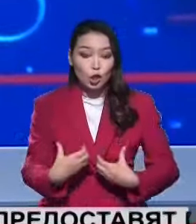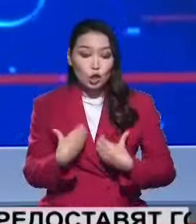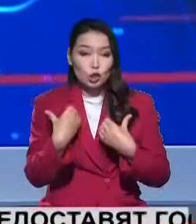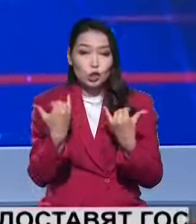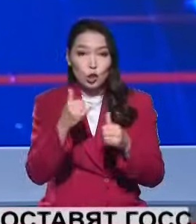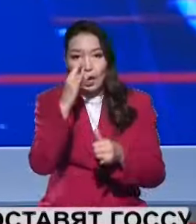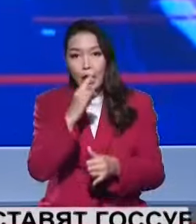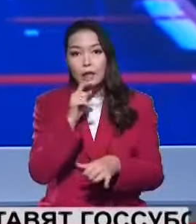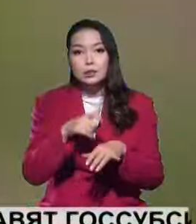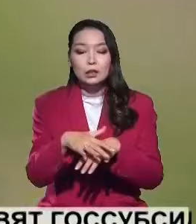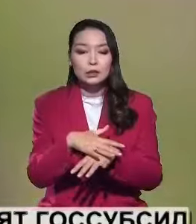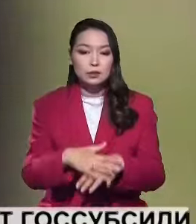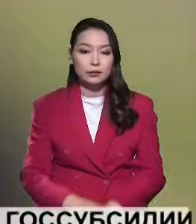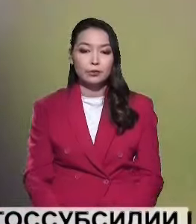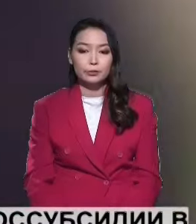шокировало казахстанцев.